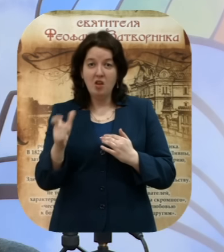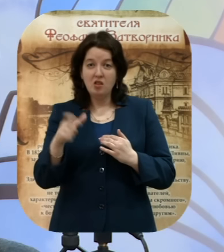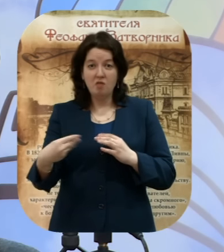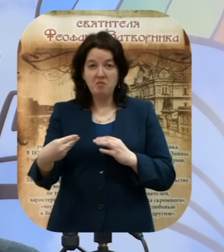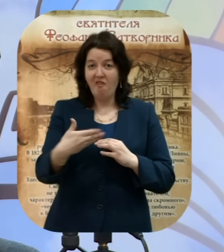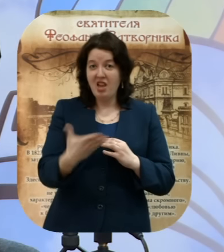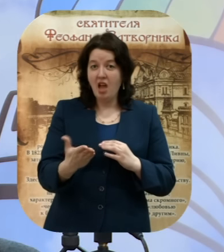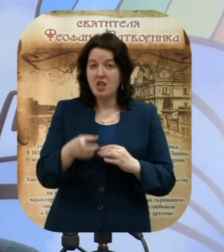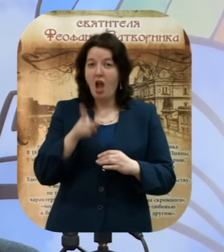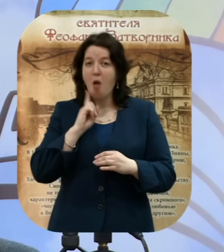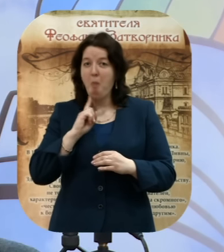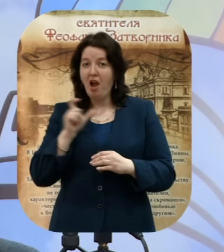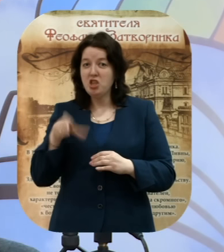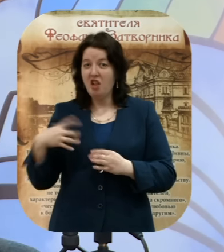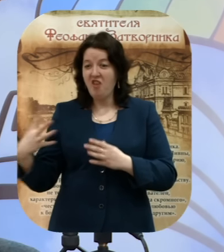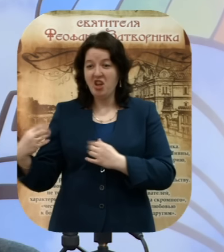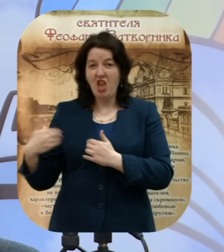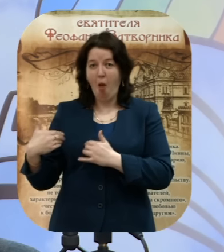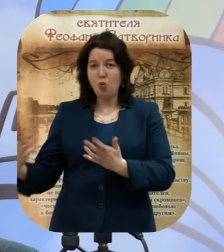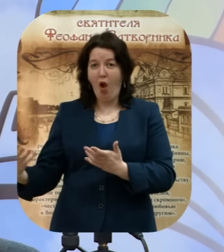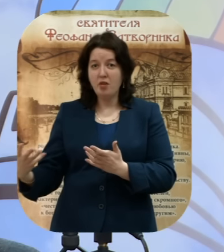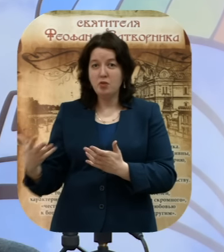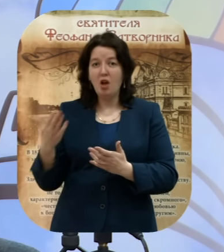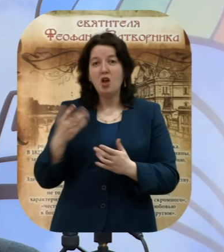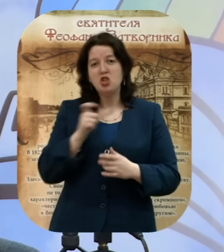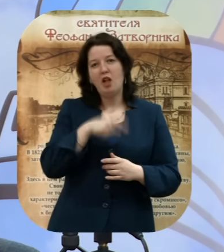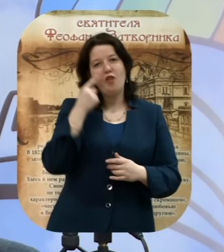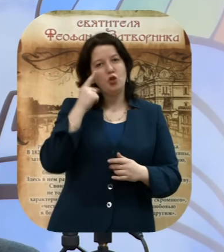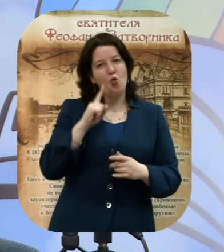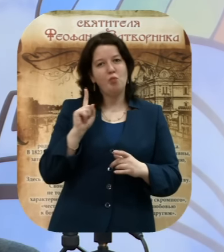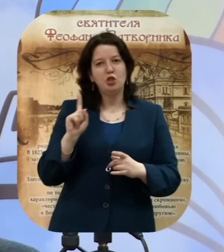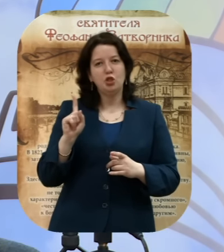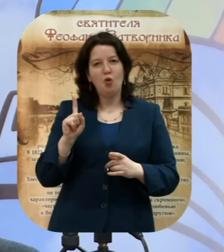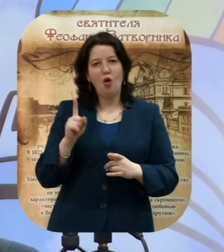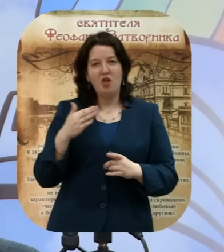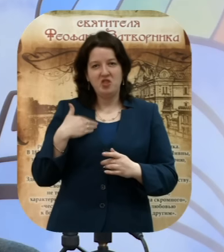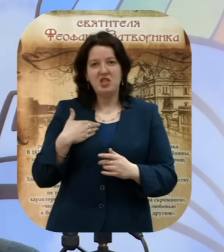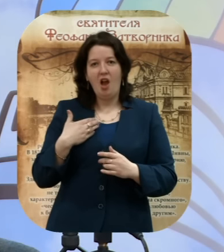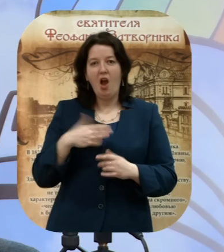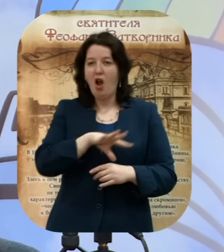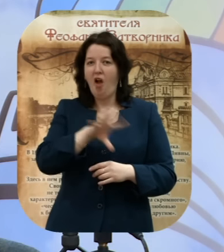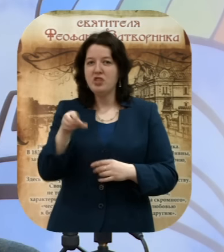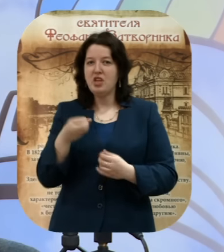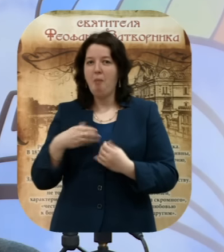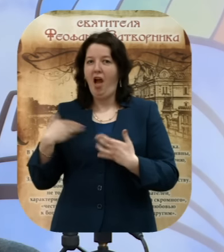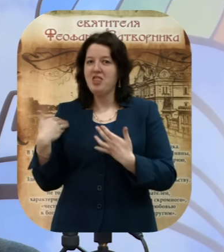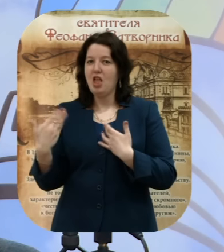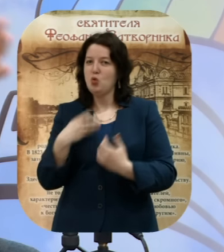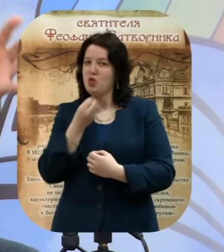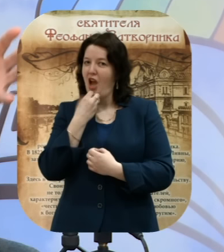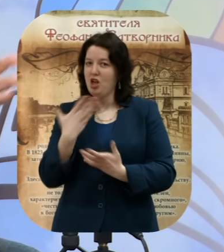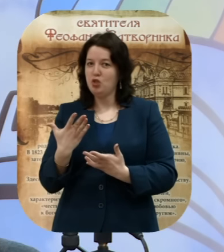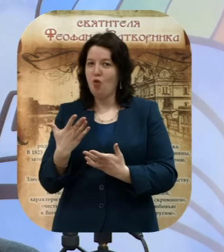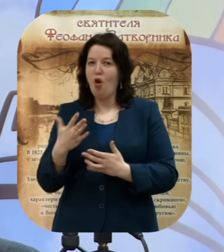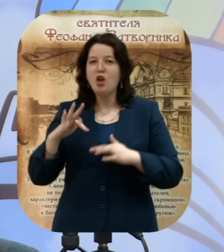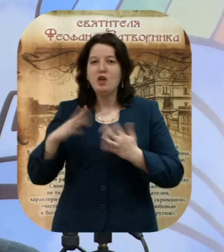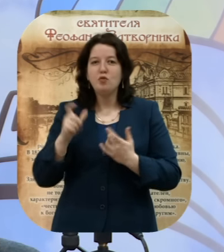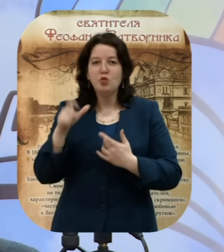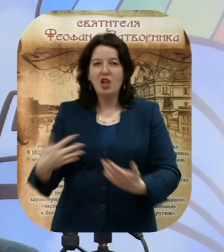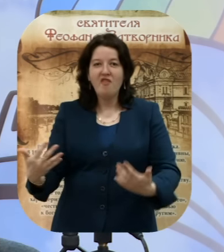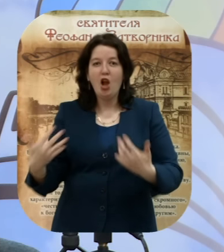Пока меня никто не обругал, я думаю, что я ко всем отношусь хорошо, но кто-то меня обругал. О! И